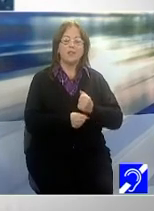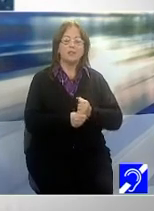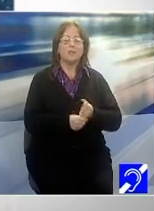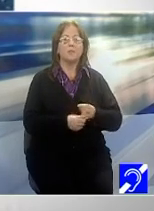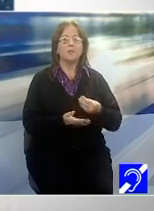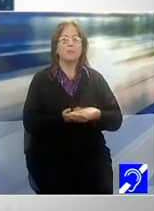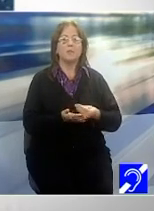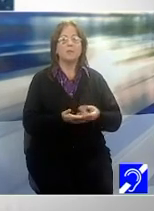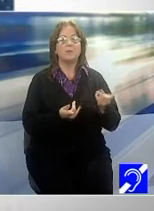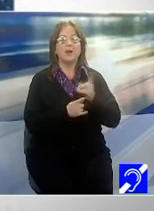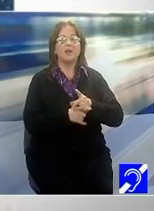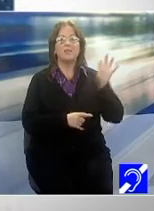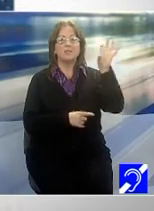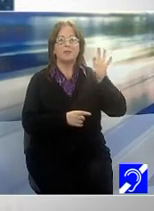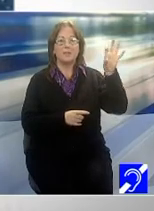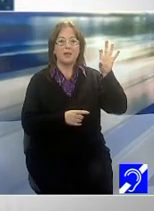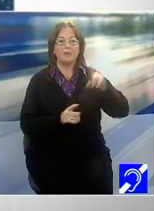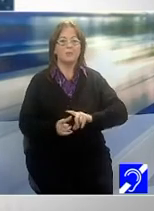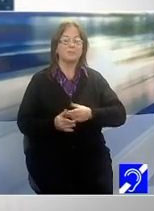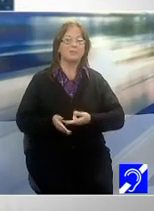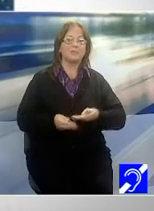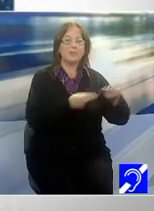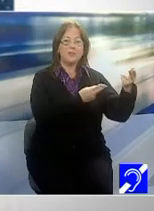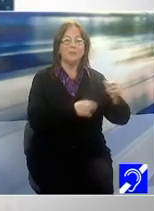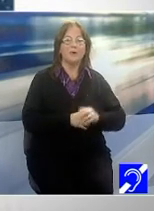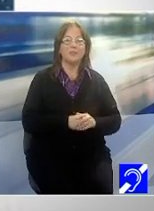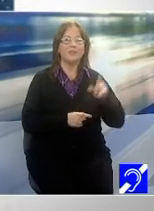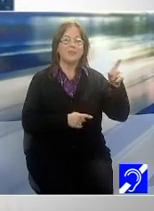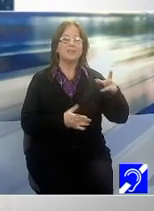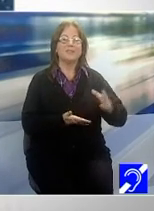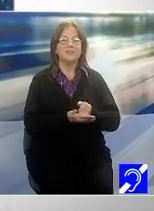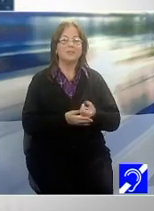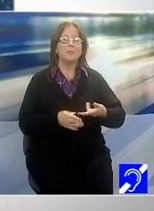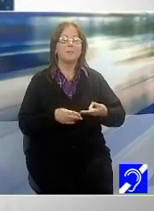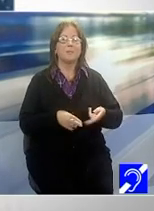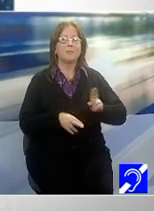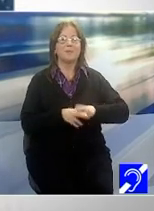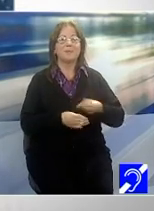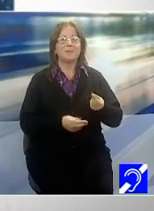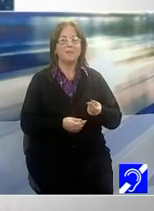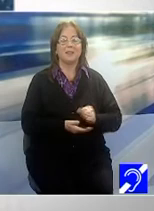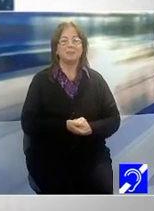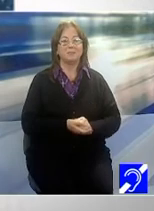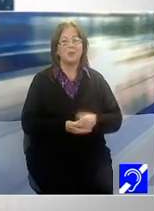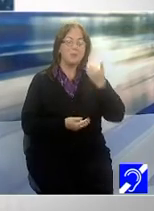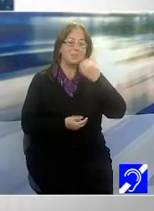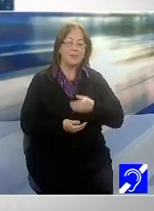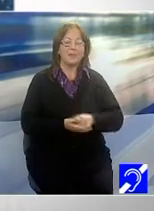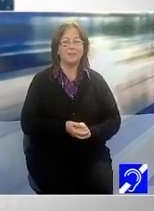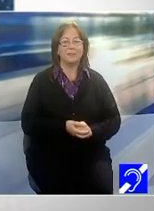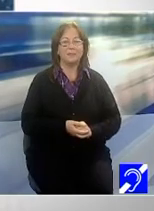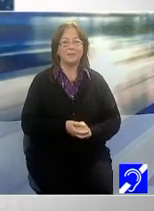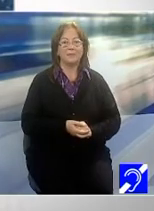alții și aceștia la rândul lor valorifică câștigând mult mai mulți bani. Păcat, nu? Păcat